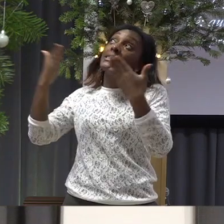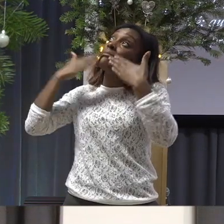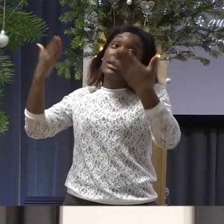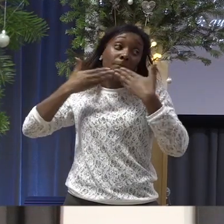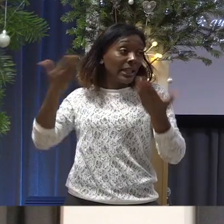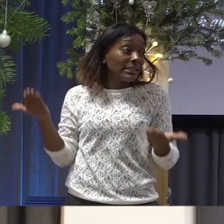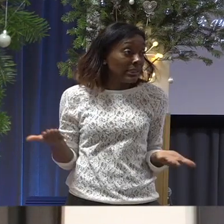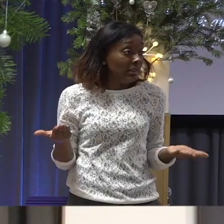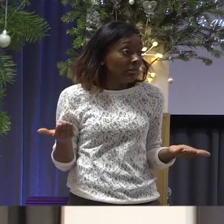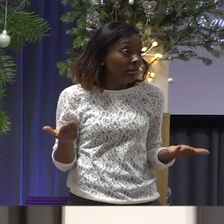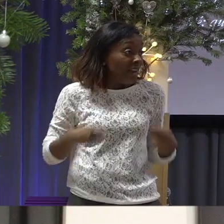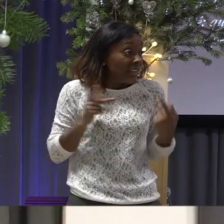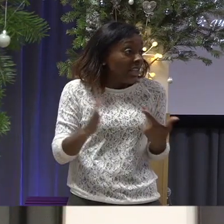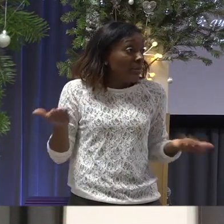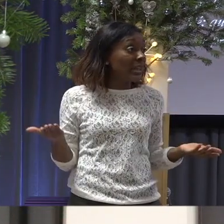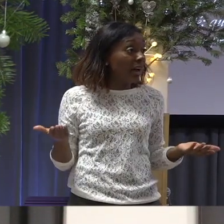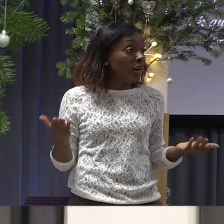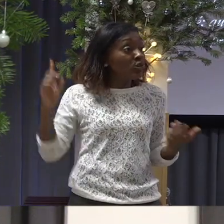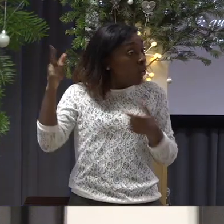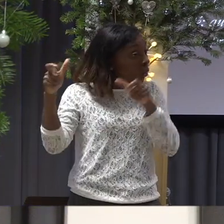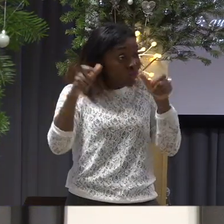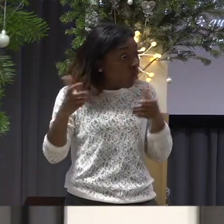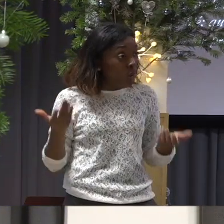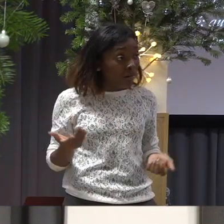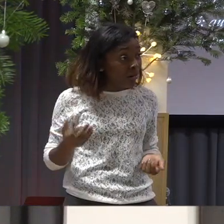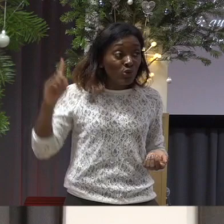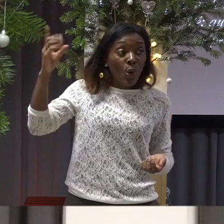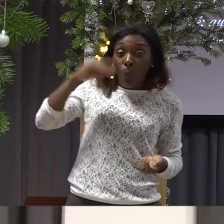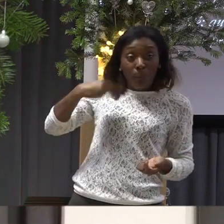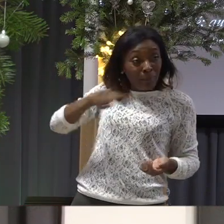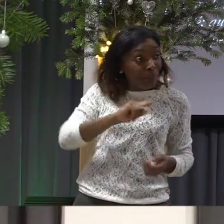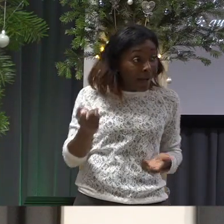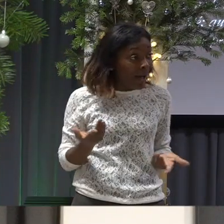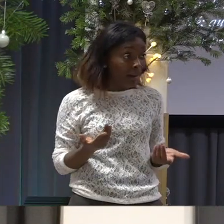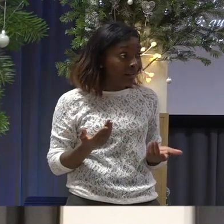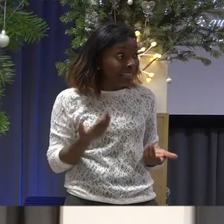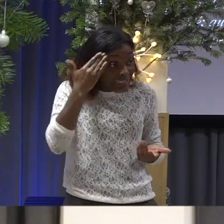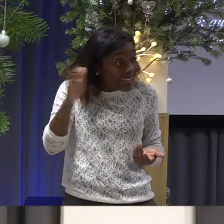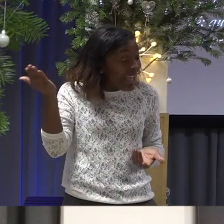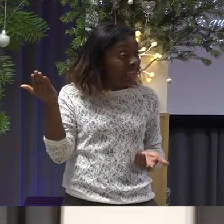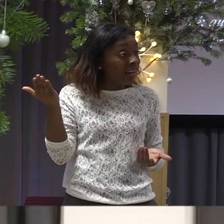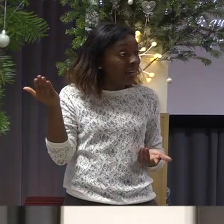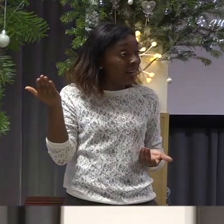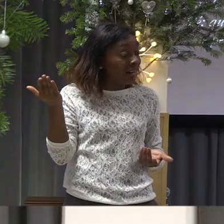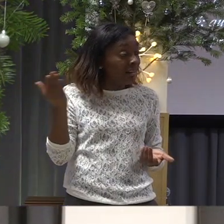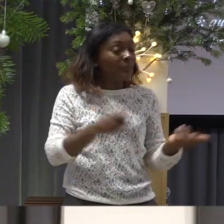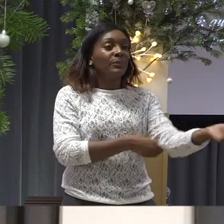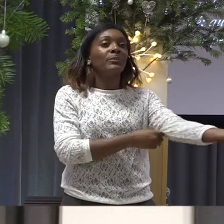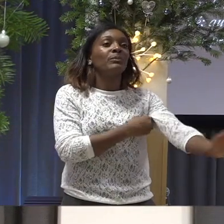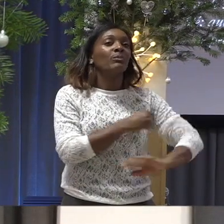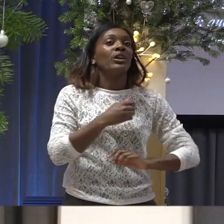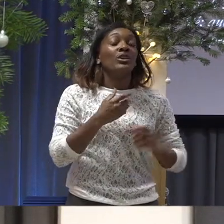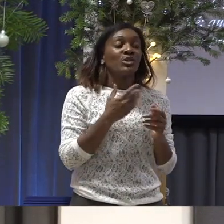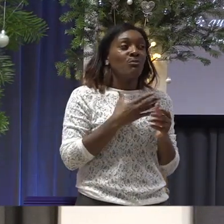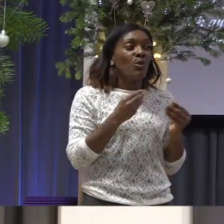merci. Tu es au contrôle. Tu es Dieu. Que tu me donnes. J'ai bien aimé la prière des amis de